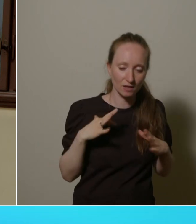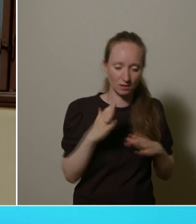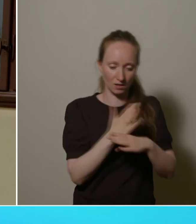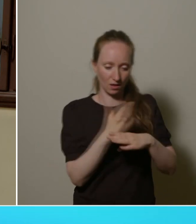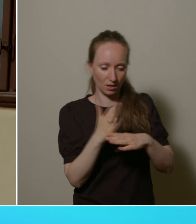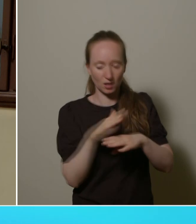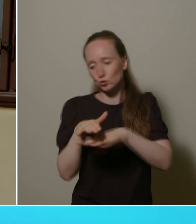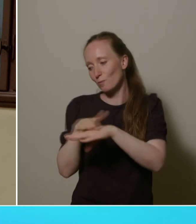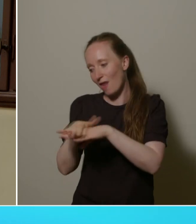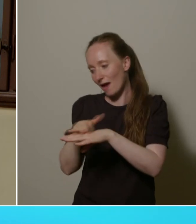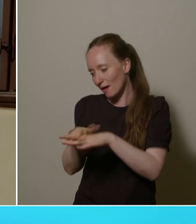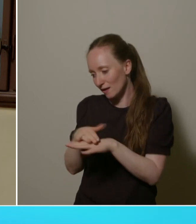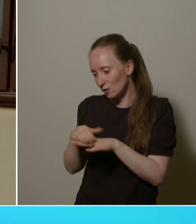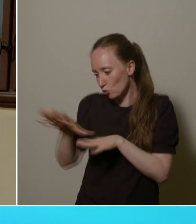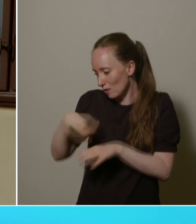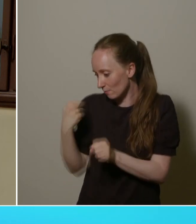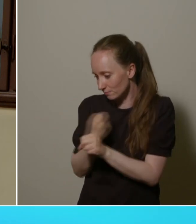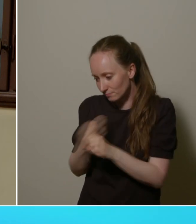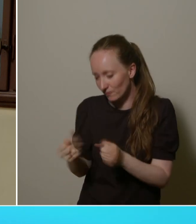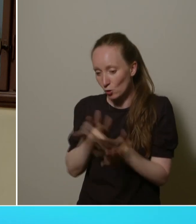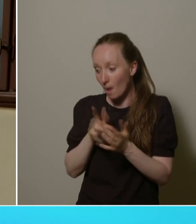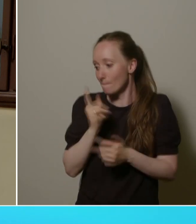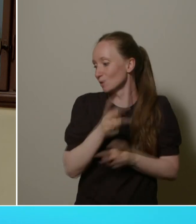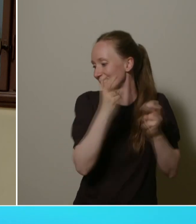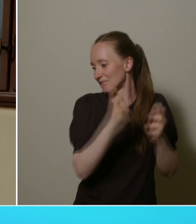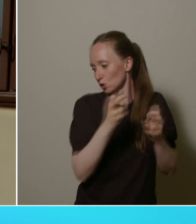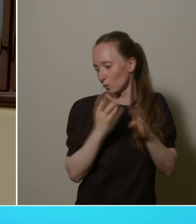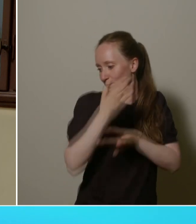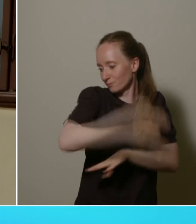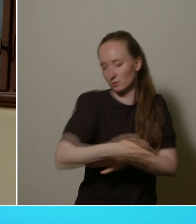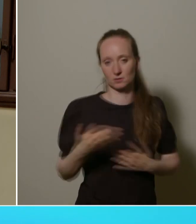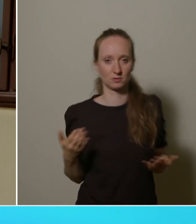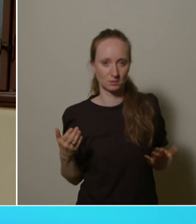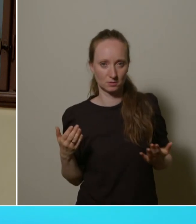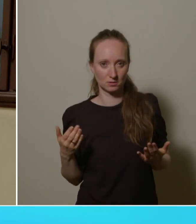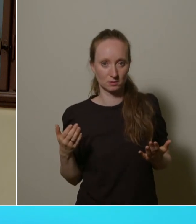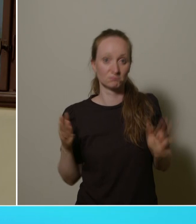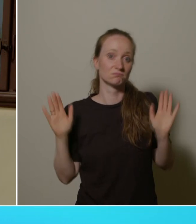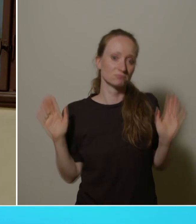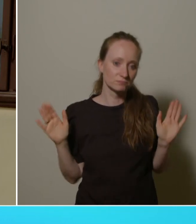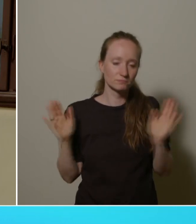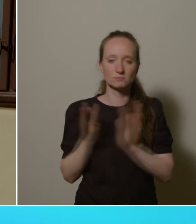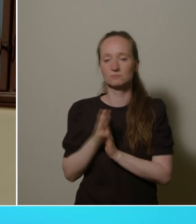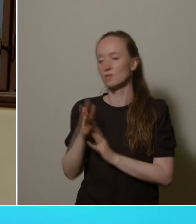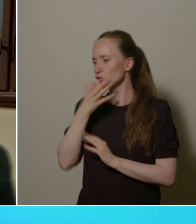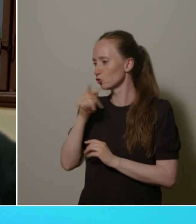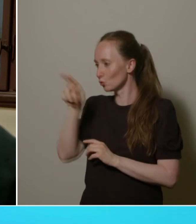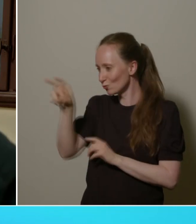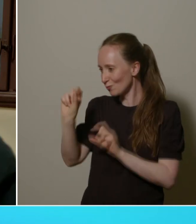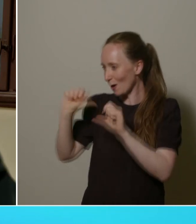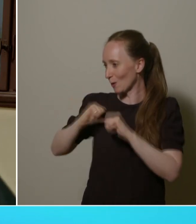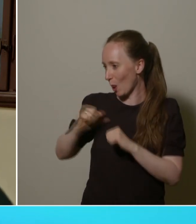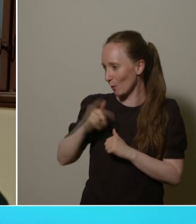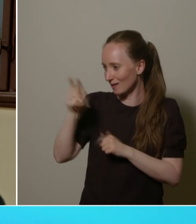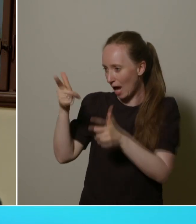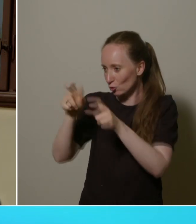sie nicht dringend sind. Ja, das kommt drauf an, nicht alle Ausschüsse machen das. Schön, dass Sie Glück haben und in den Ausschüssen